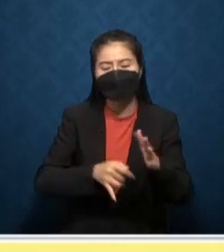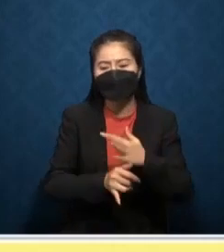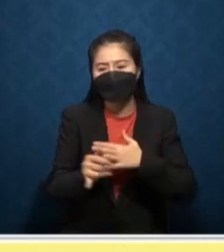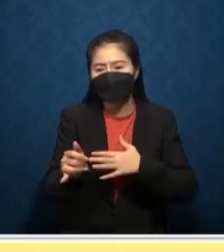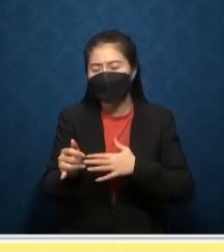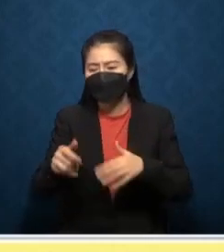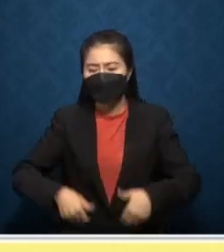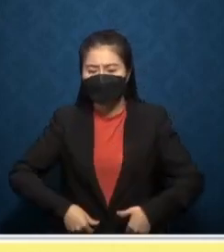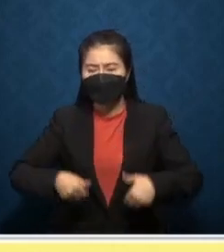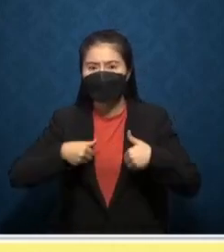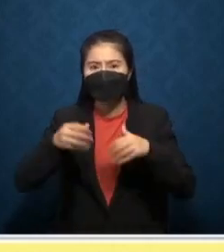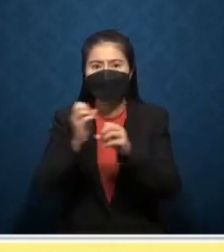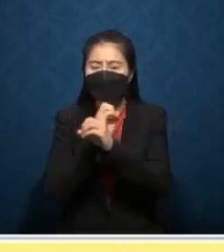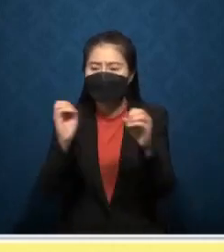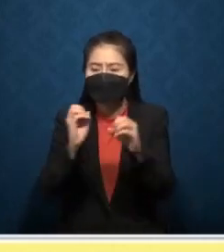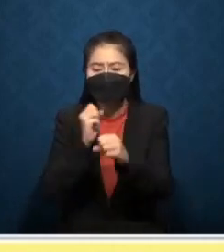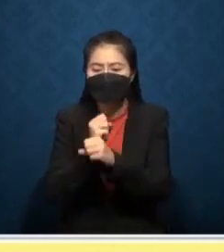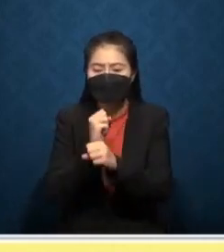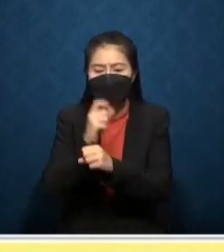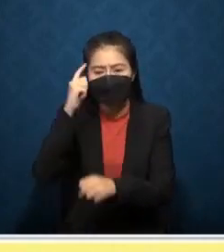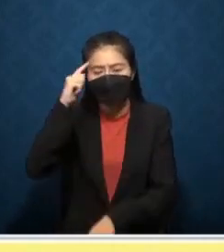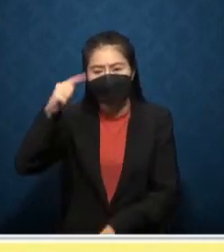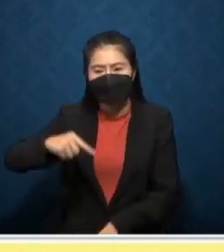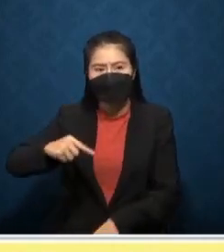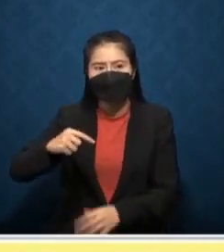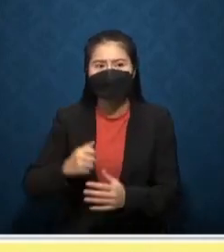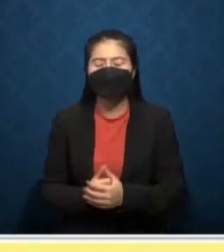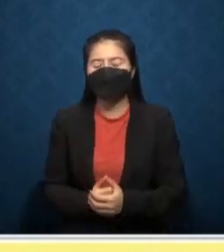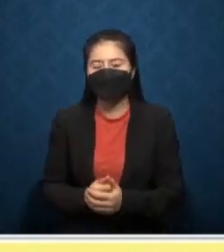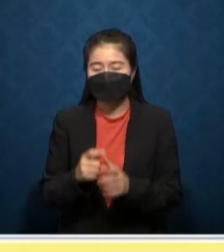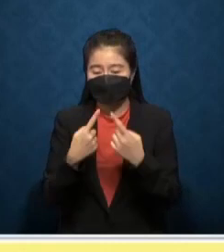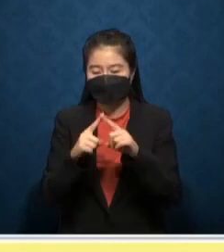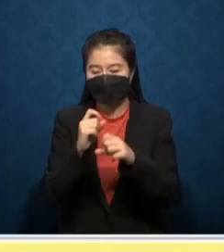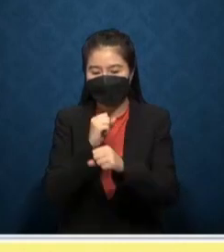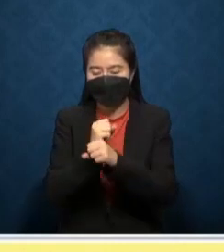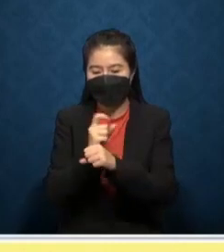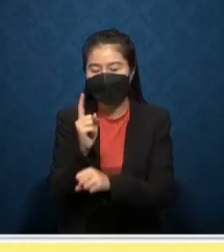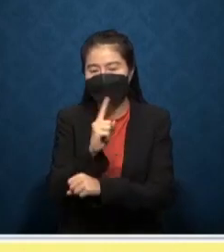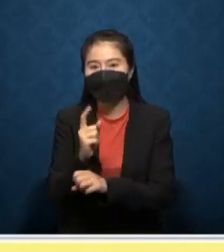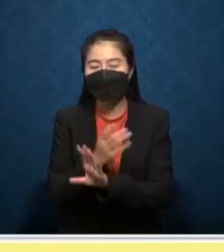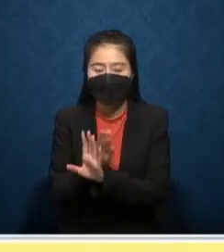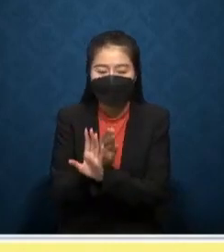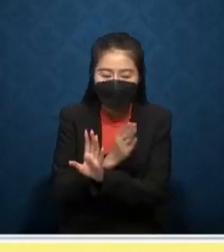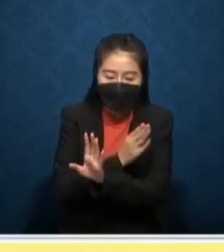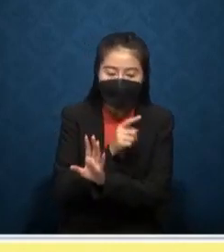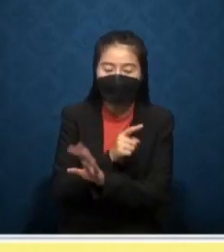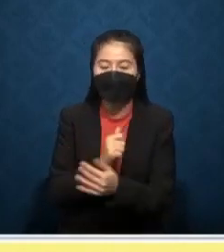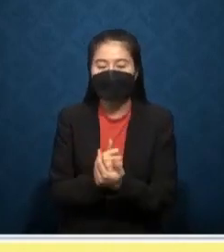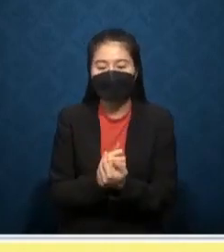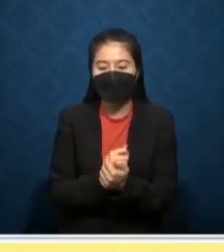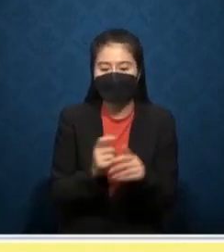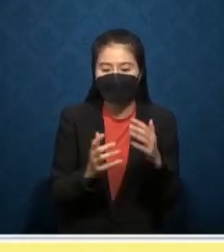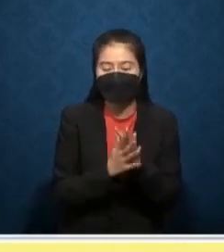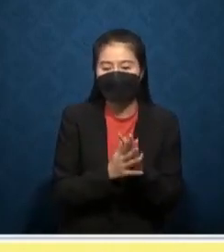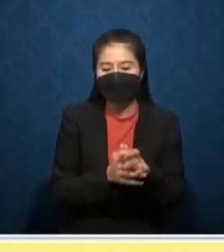ต้องเตรียมพร้มผู้คนตอนที่เขาได้รับการพักโทษในการใส่ EM บ้างอะไรบ้างเราต้อง